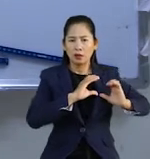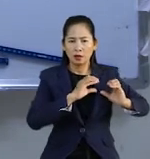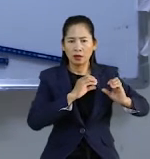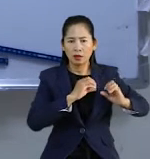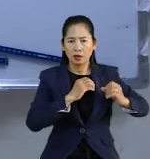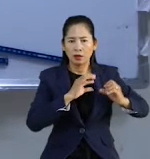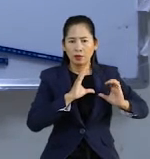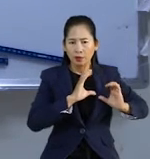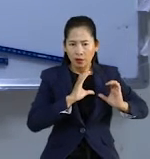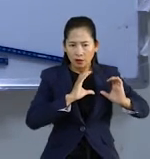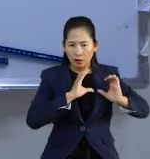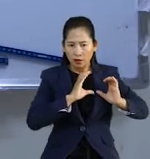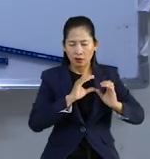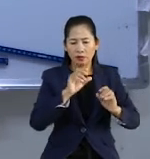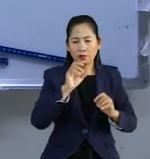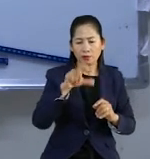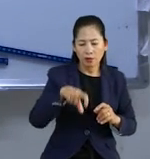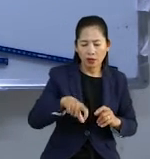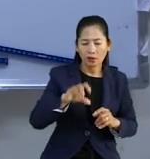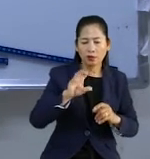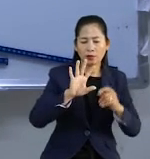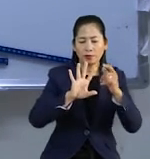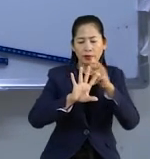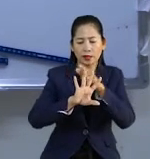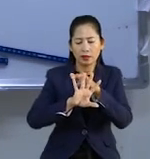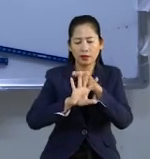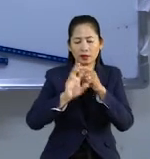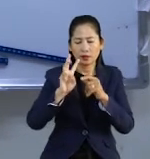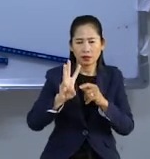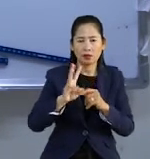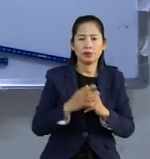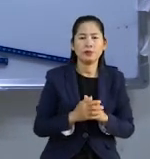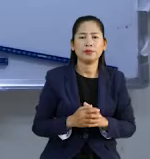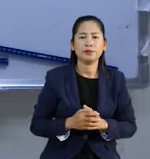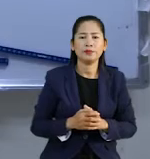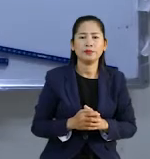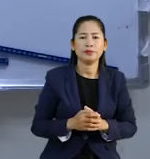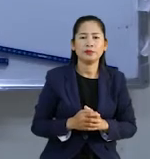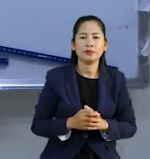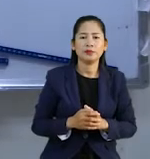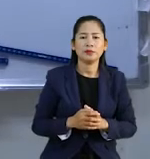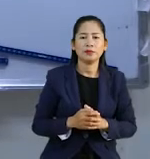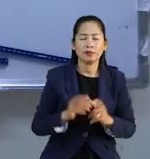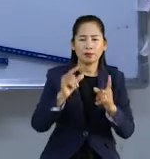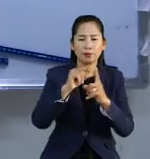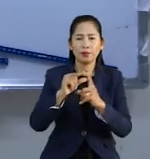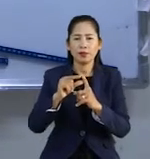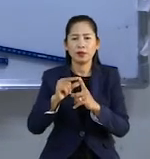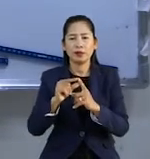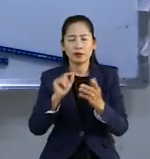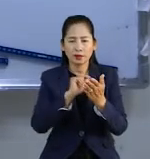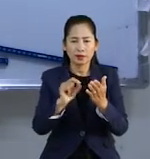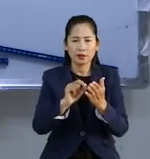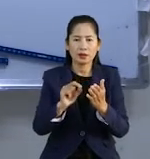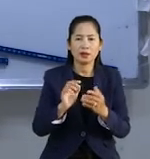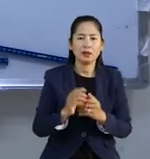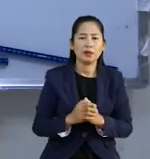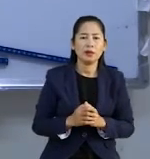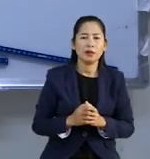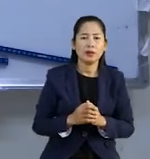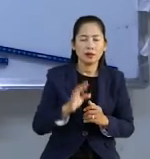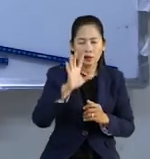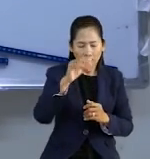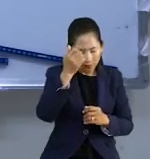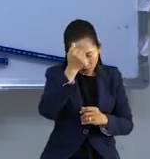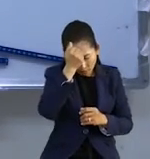พผัดเลอหนังโยเพยกัดโซไอบาดตาไล่กลายไปเปียจัวได้กัดโซอคน